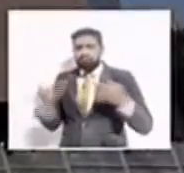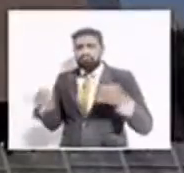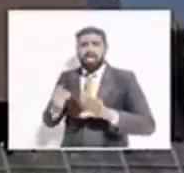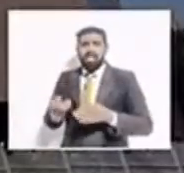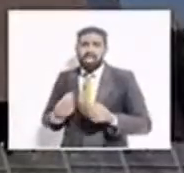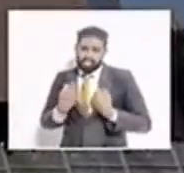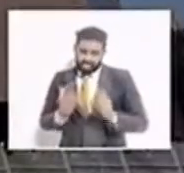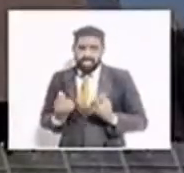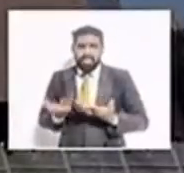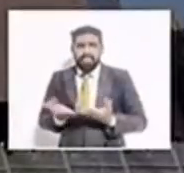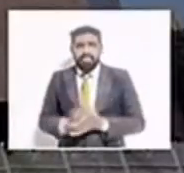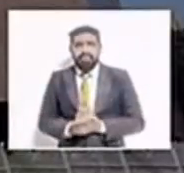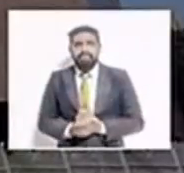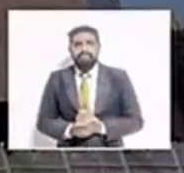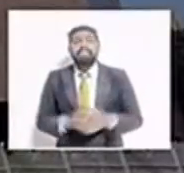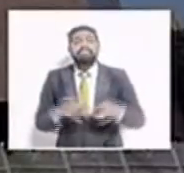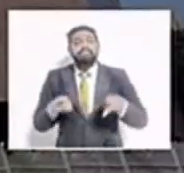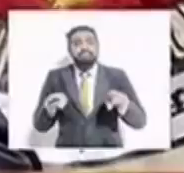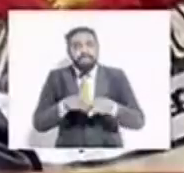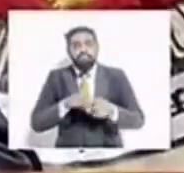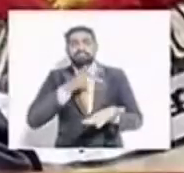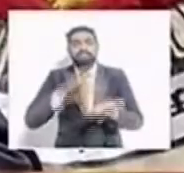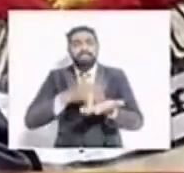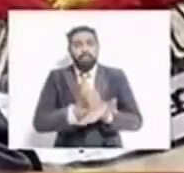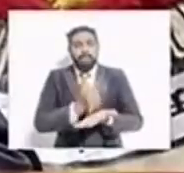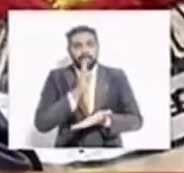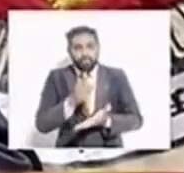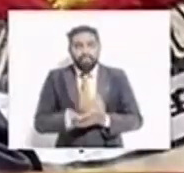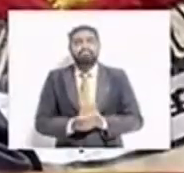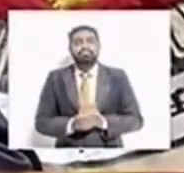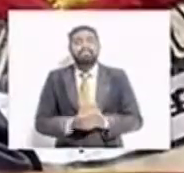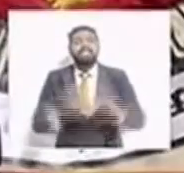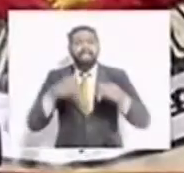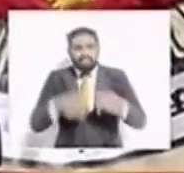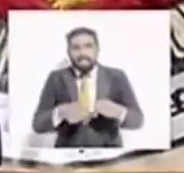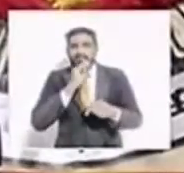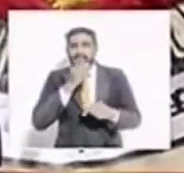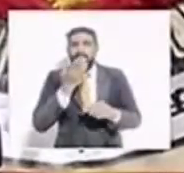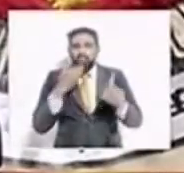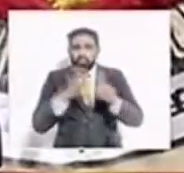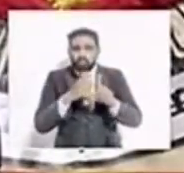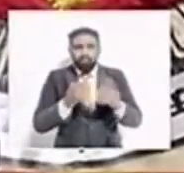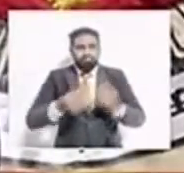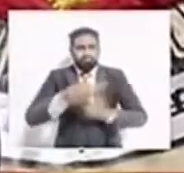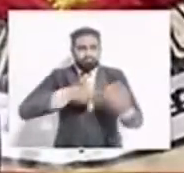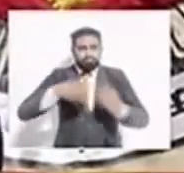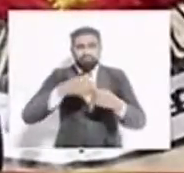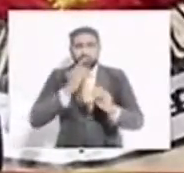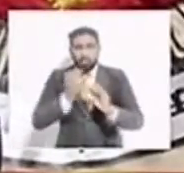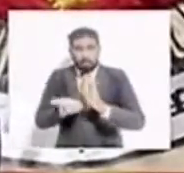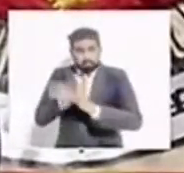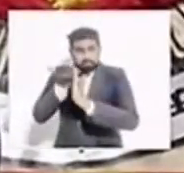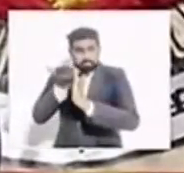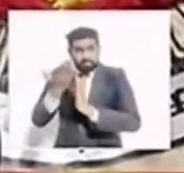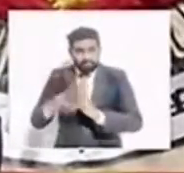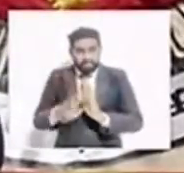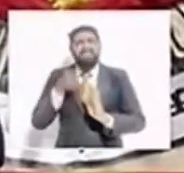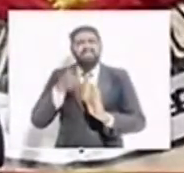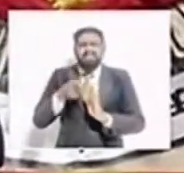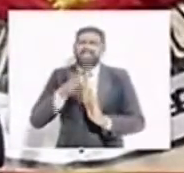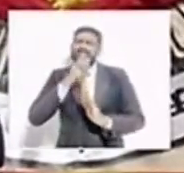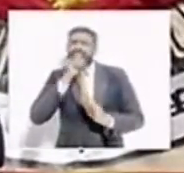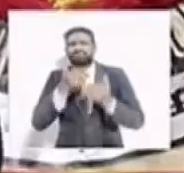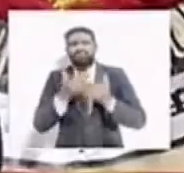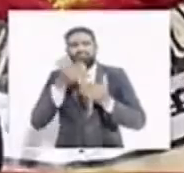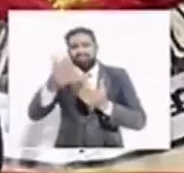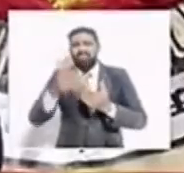Meanwhile, the central bank says that the temporary fluctuations in the economy will recover and the markets will stabilize soon. රුපියට වැඩිපුර නම්යේ